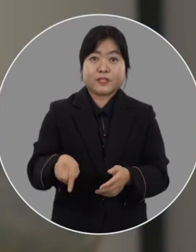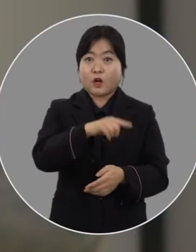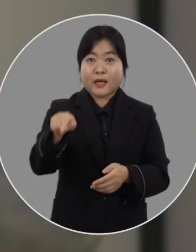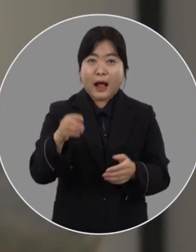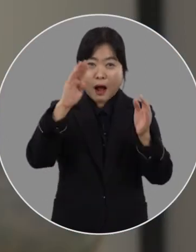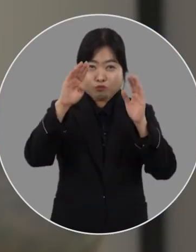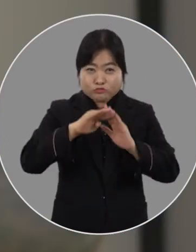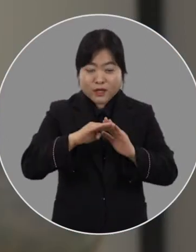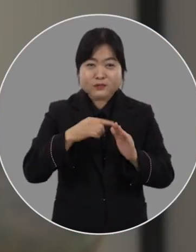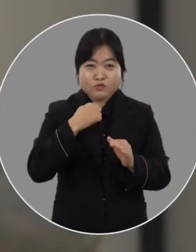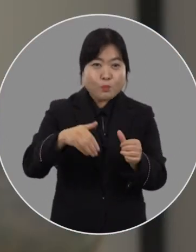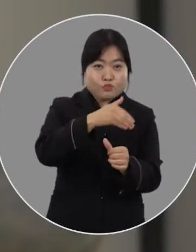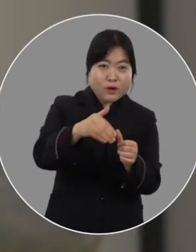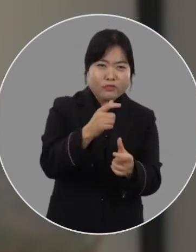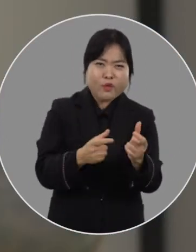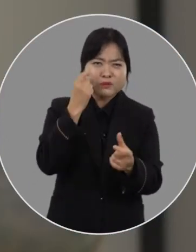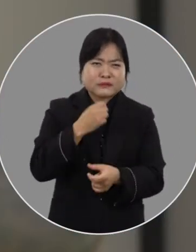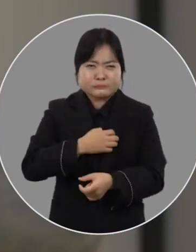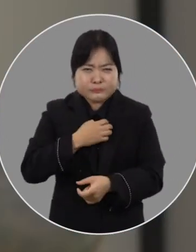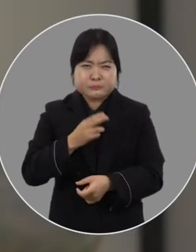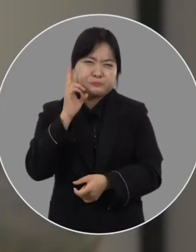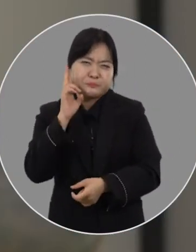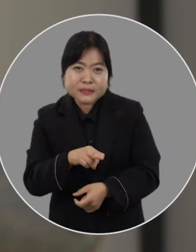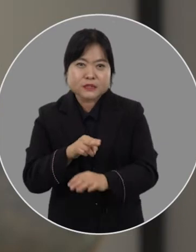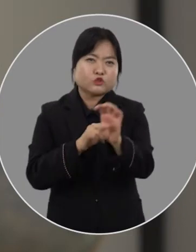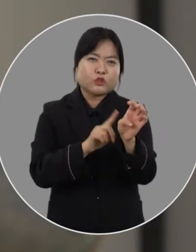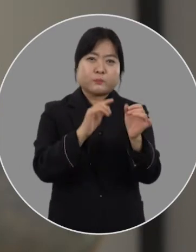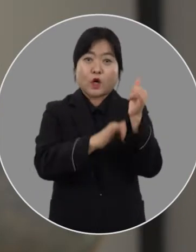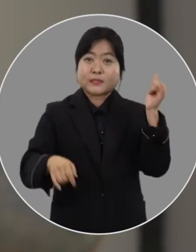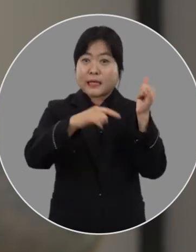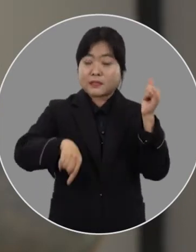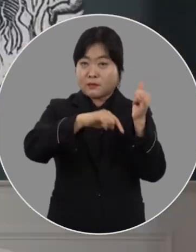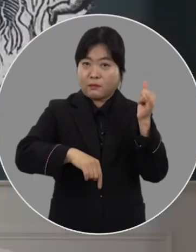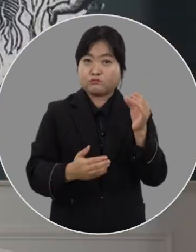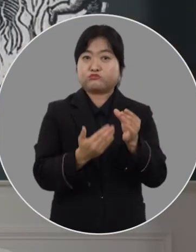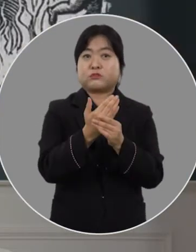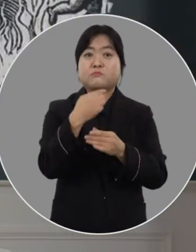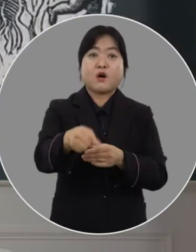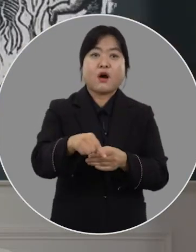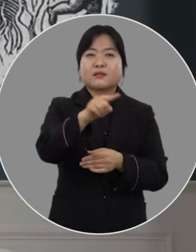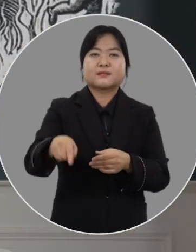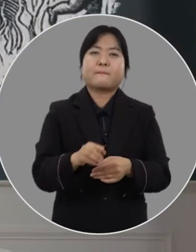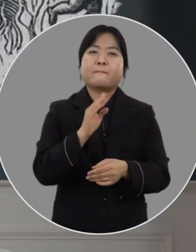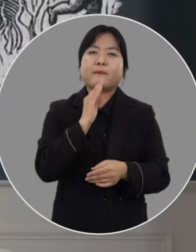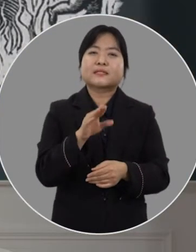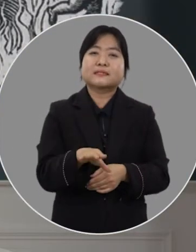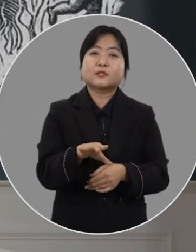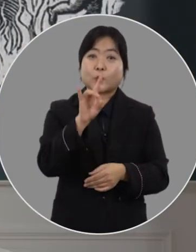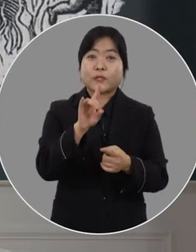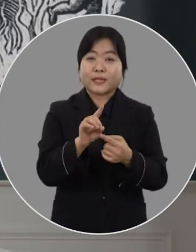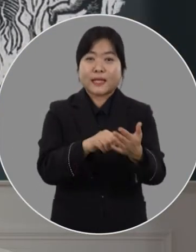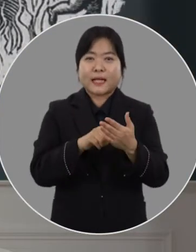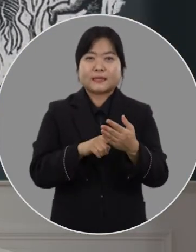이렇게 암울해졌던 분위기가 더 슬픈 비극을 유럽 역사 안에서 불러일으켰는데요. 그것이 바로 근대 초기에